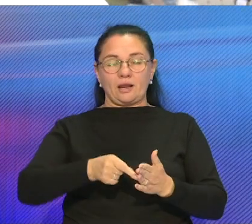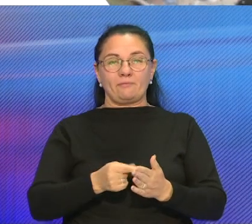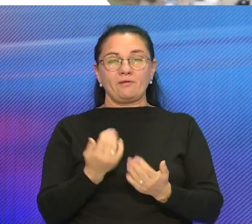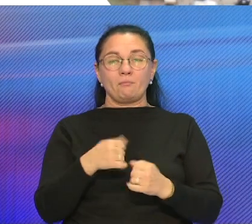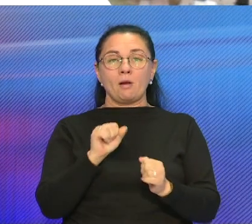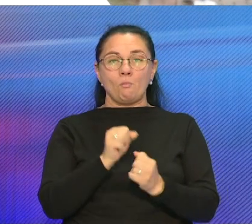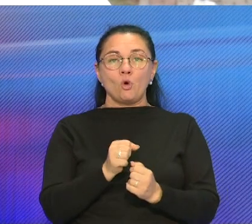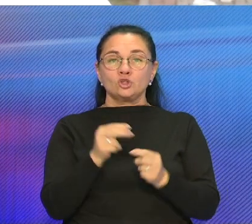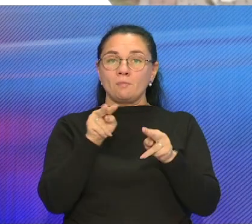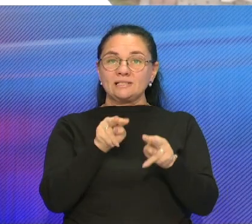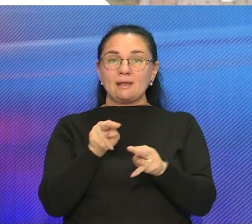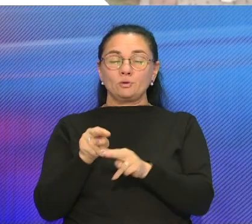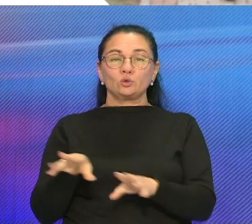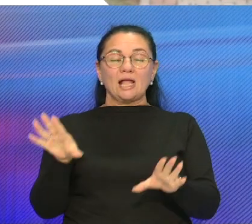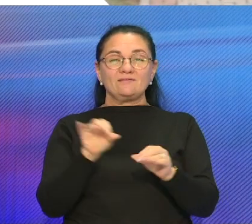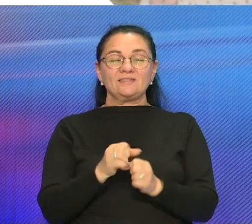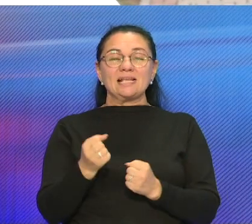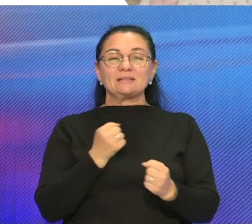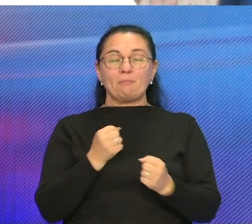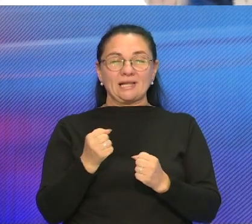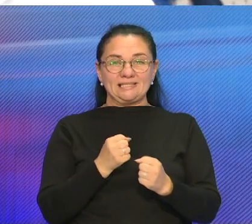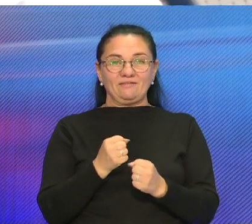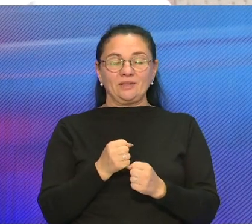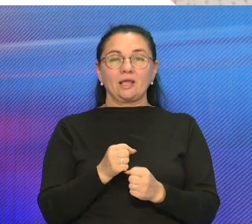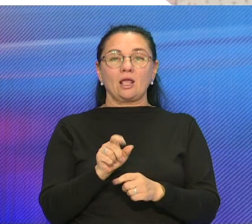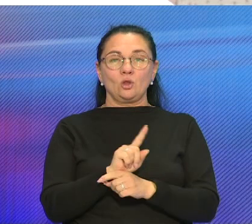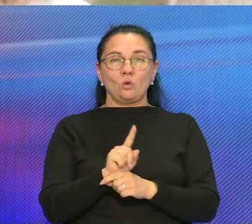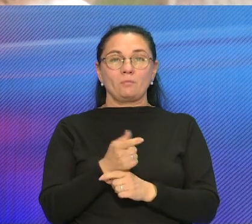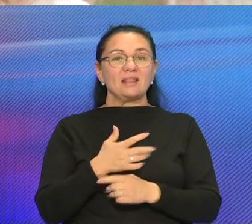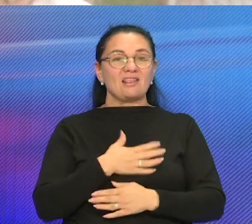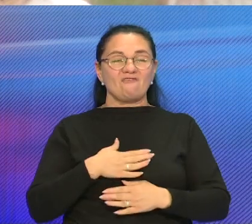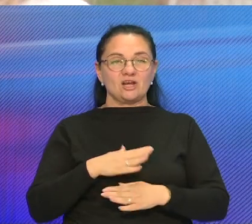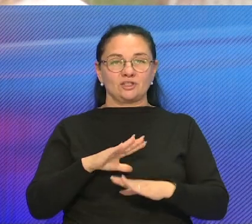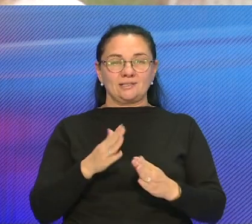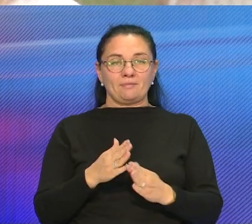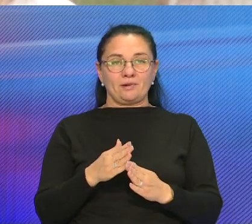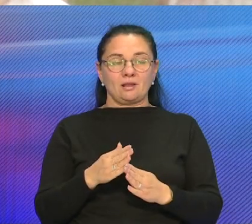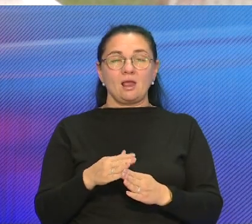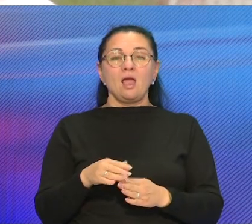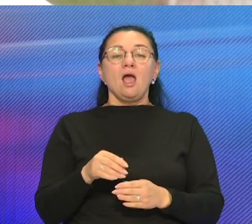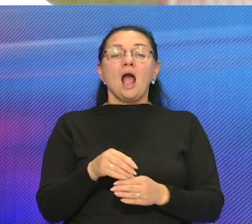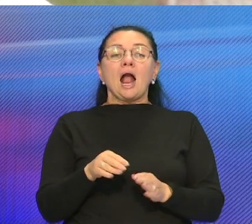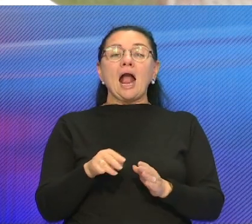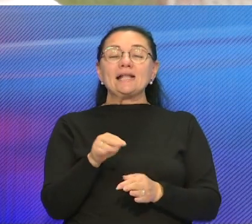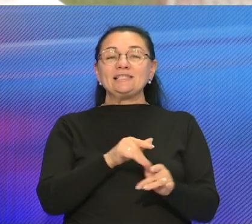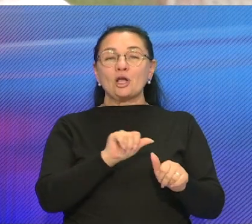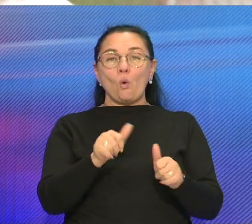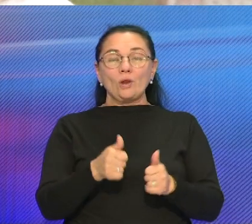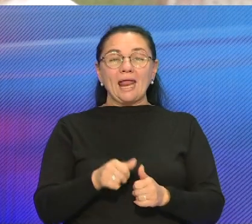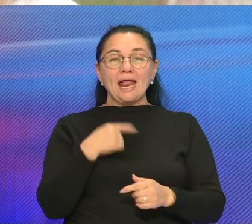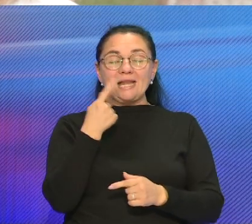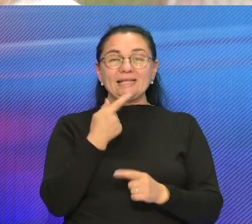соблюдать все спортивные правила Special Olympics, это для нас очень важное событие. В категории лиц с особенностями развития наших